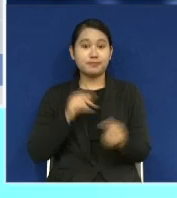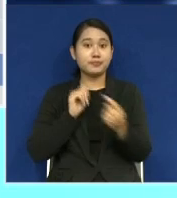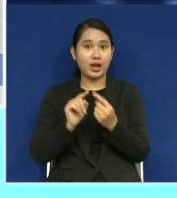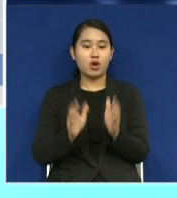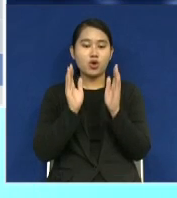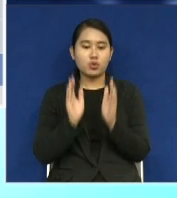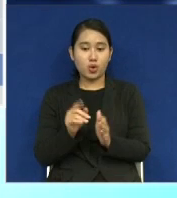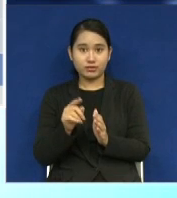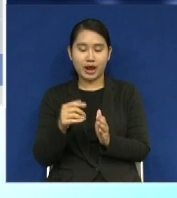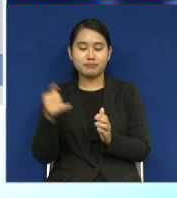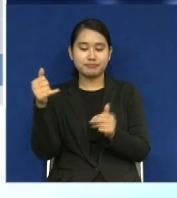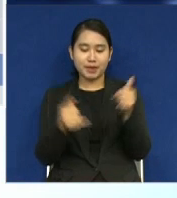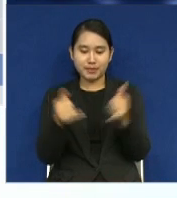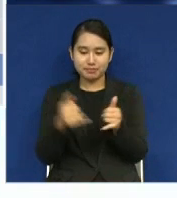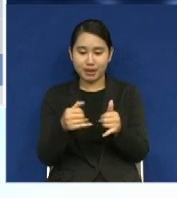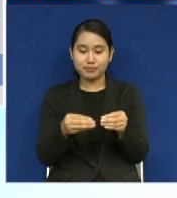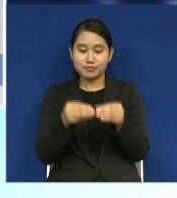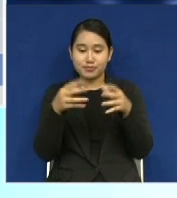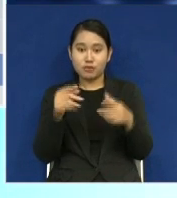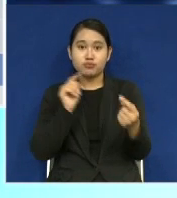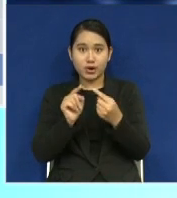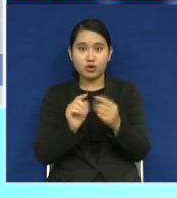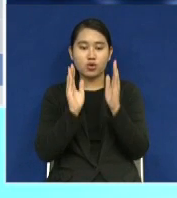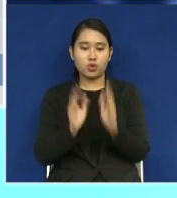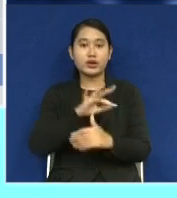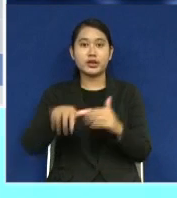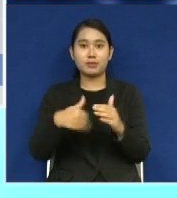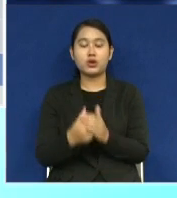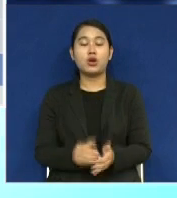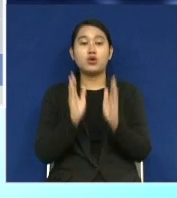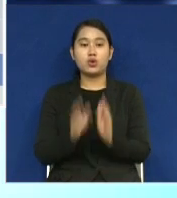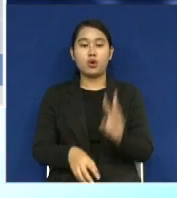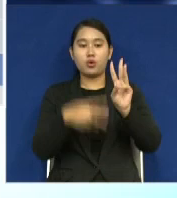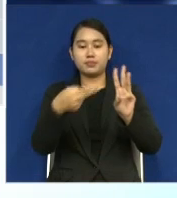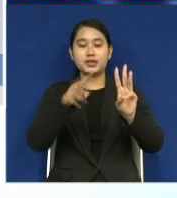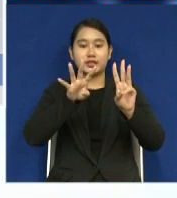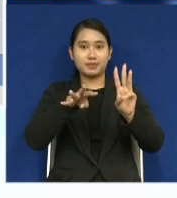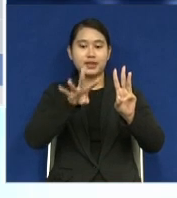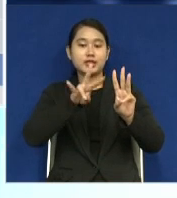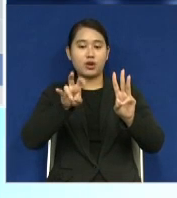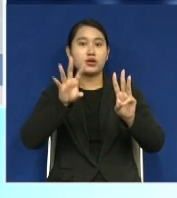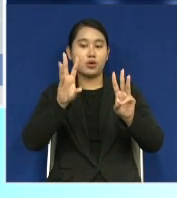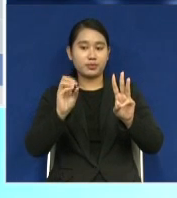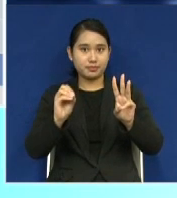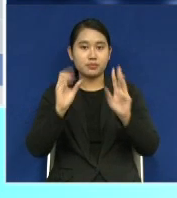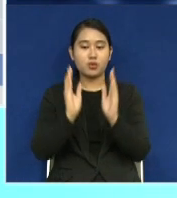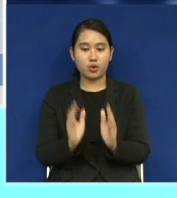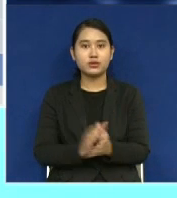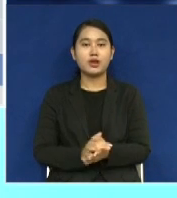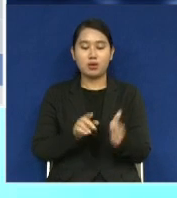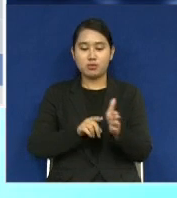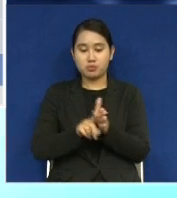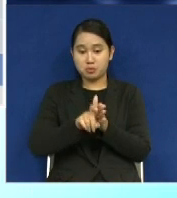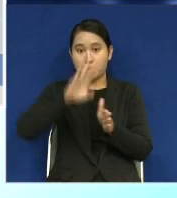านที่เฝ้าระวังที่รัฐจัดให้น้อยขณะนี้ค่ะมีจำนวนทั้งสิ้น 6,470 คนนะคะโดยพบผู้ป่วยจำนวน